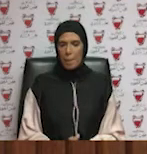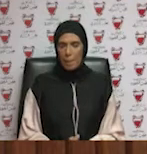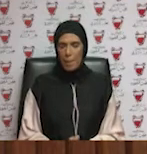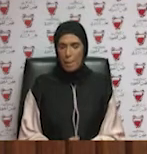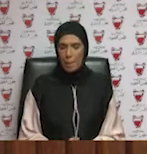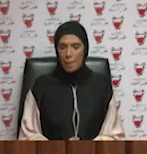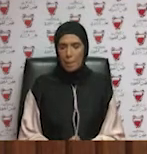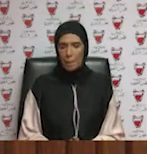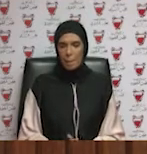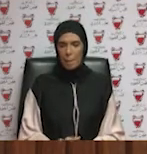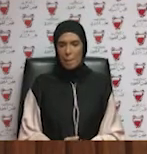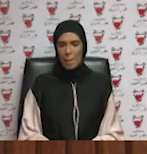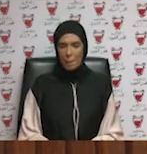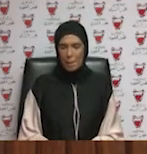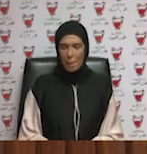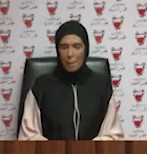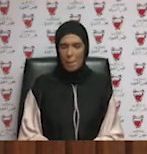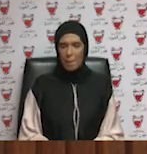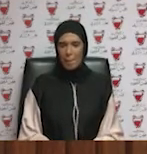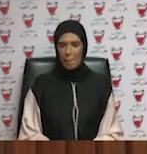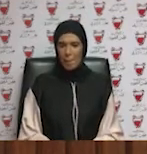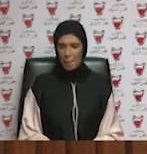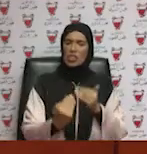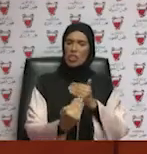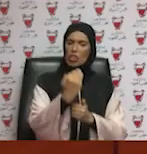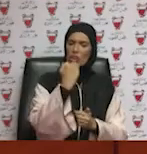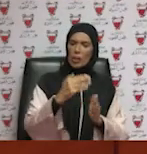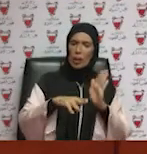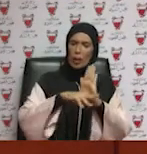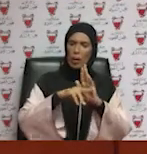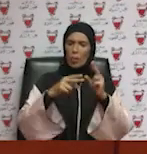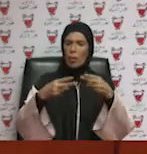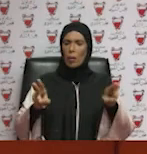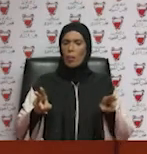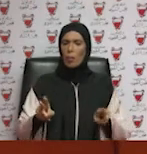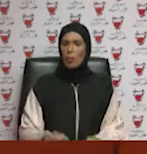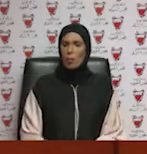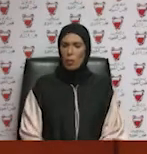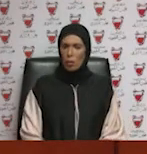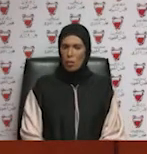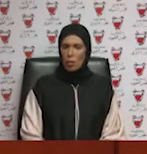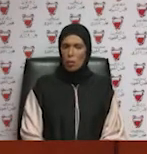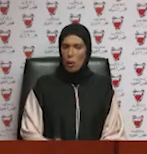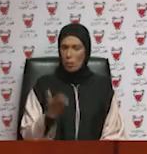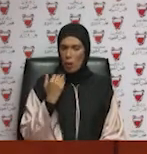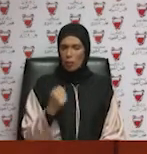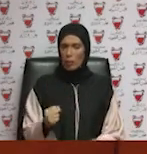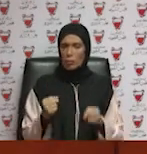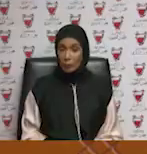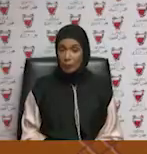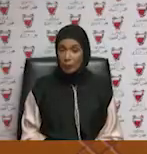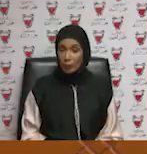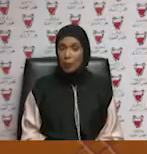طيب هذا أنا أعتقد واضح، يعني ها أبو فضل. أين الدكتور محمد علي حسن؟ شكرا معالي الرئيس، أنا